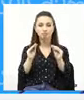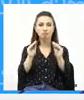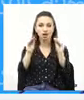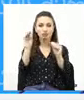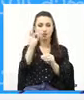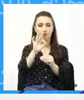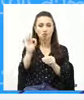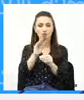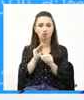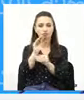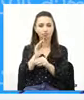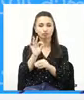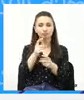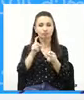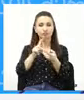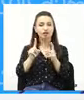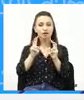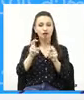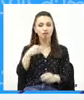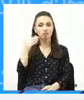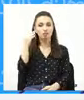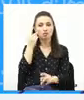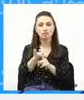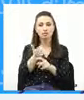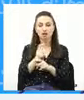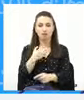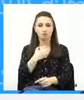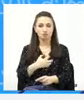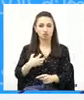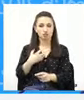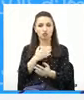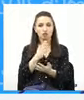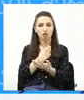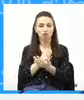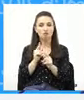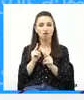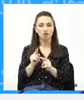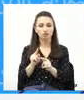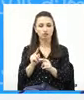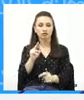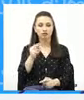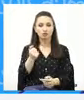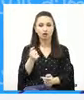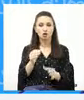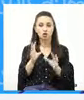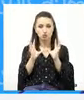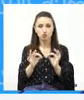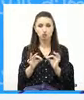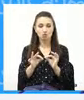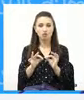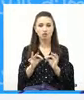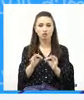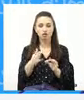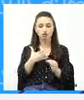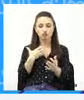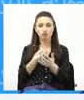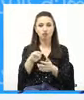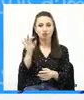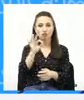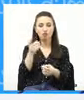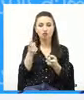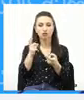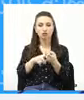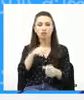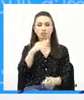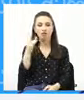მატებასთან დაკავშირებით, რაც ვფიქრობ ძალიან მნიშვნელოვანია და სწორი. Ჩვენ ამასთან